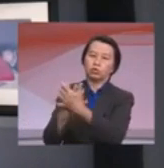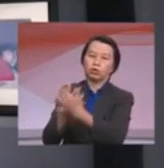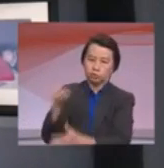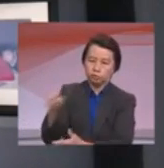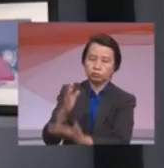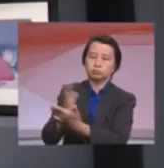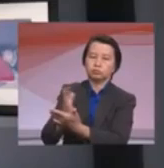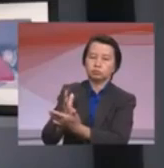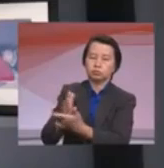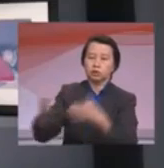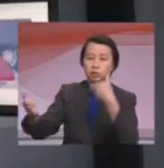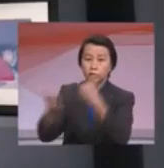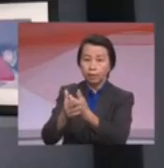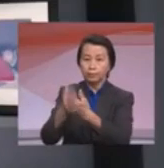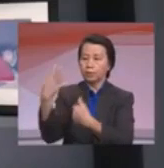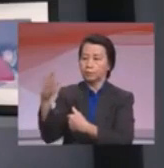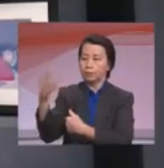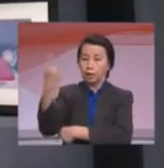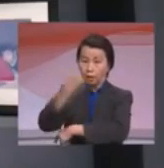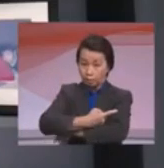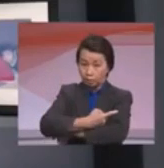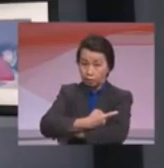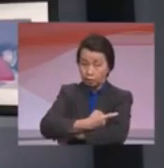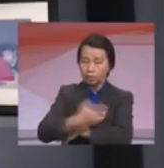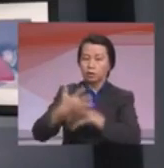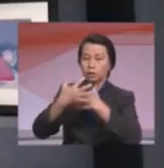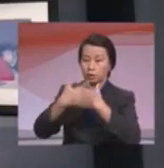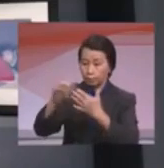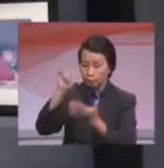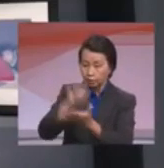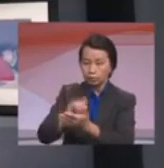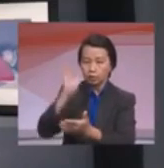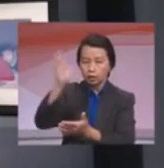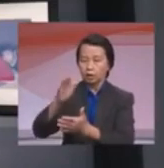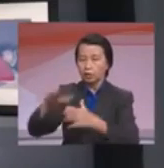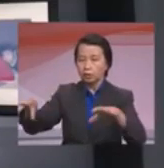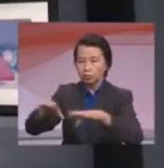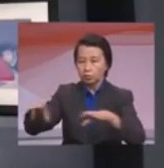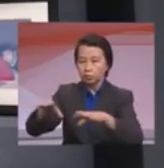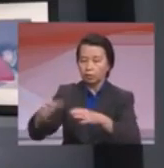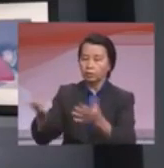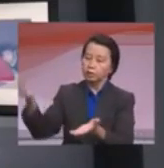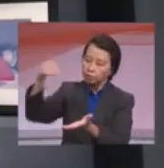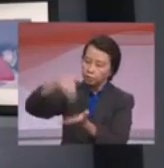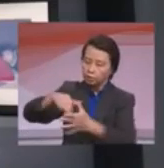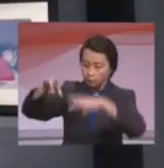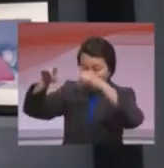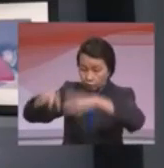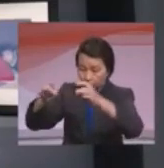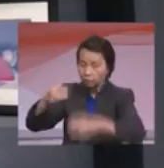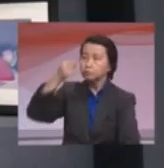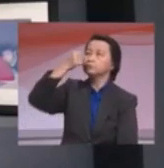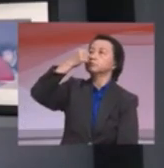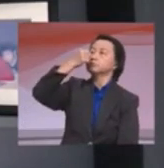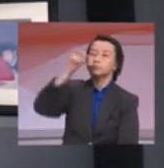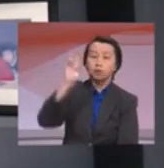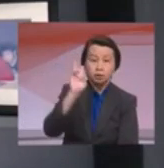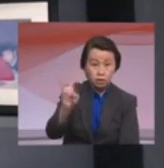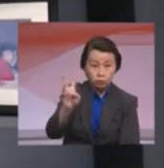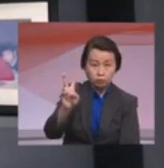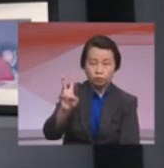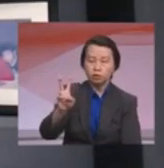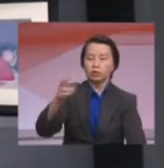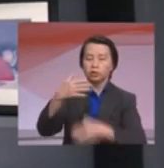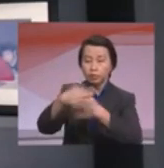itu sehingga 14 hari dan selepas itu akan dilakukan saringan kedua dan selepas itu